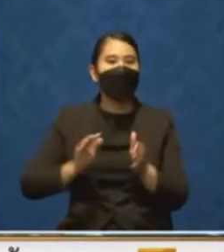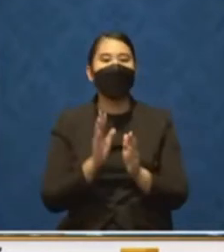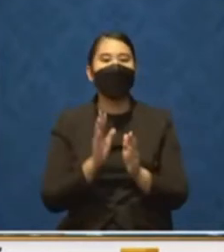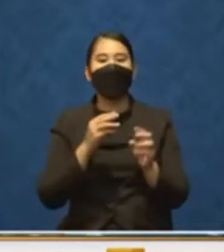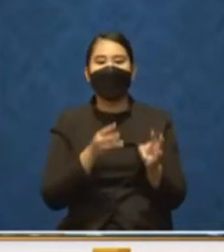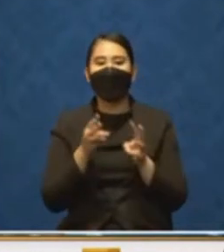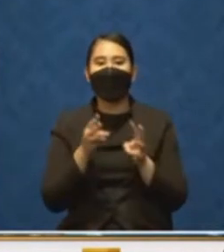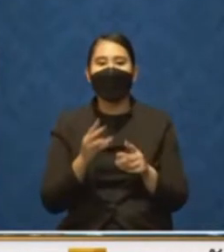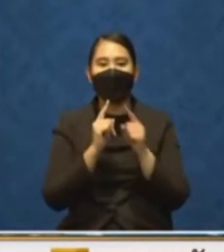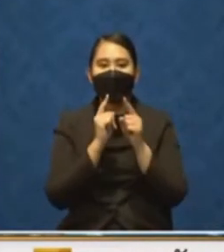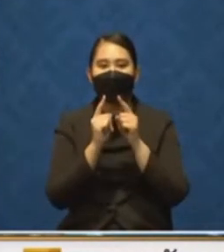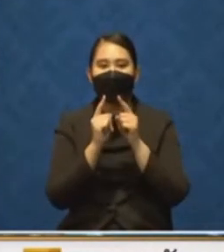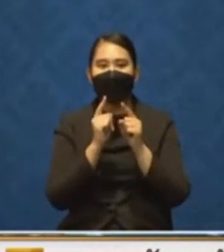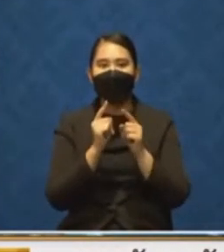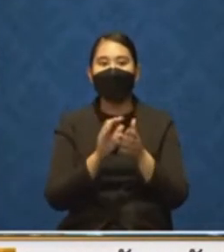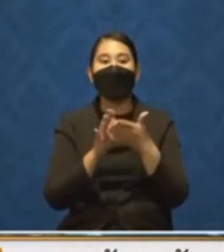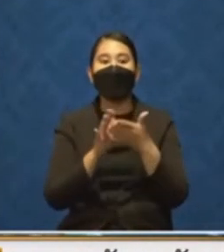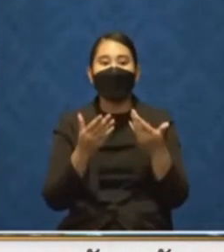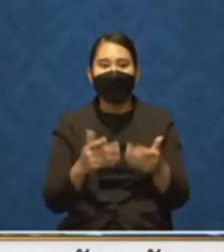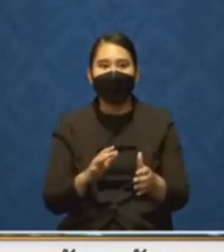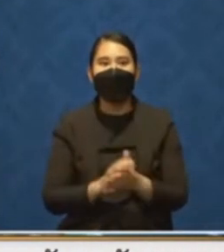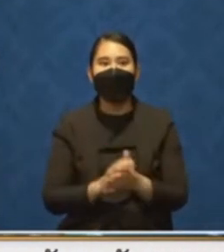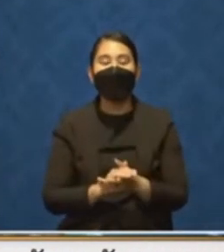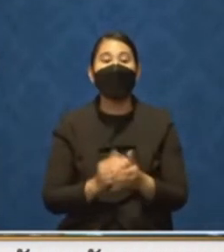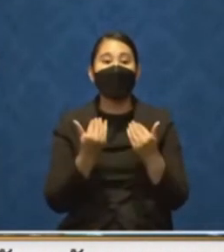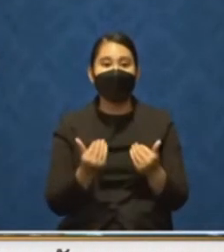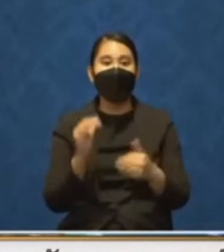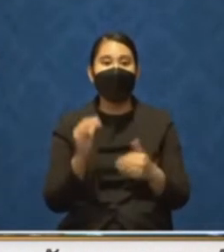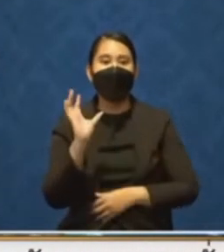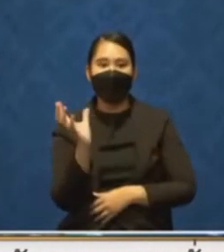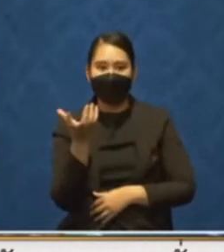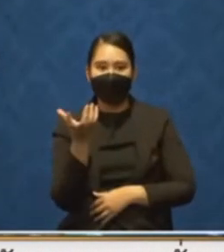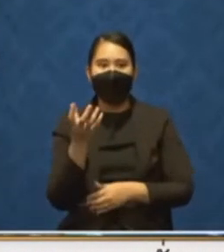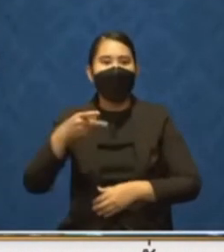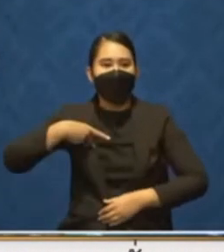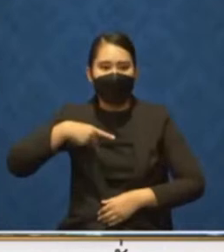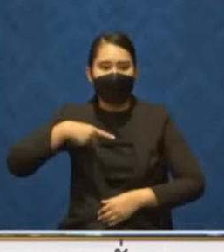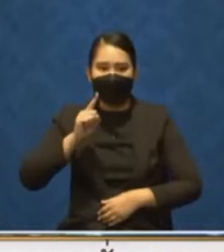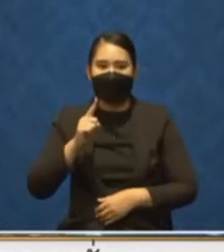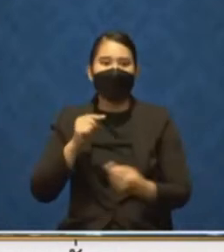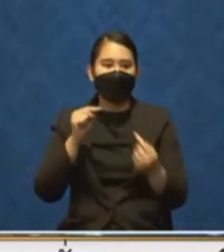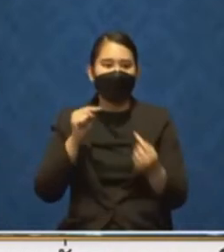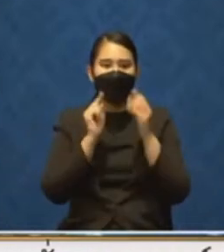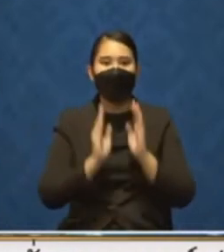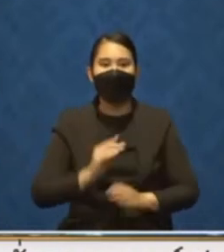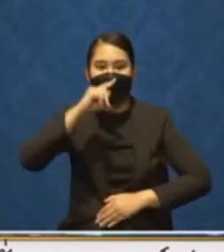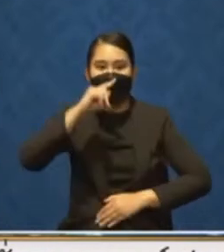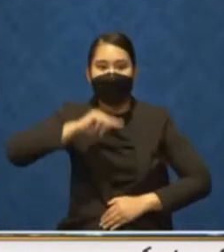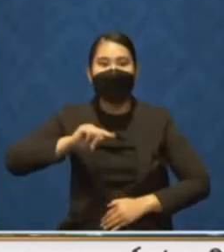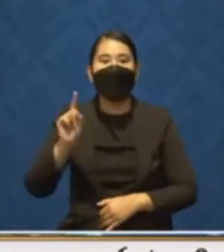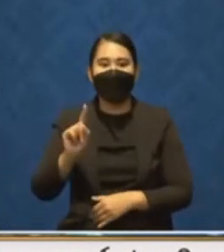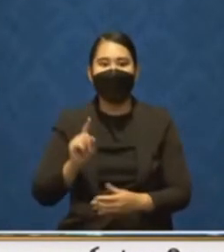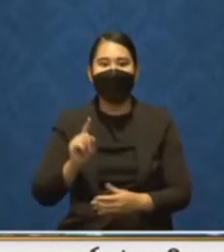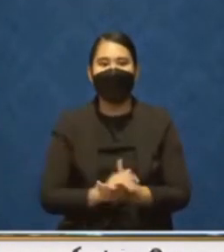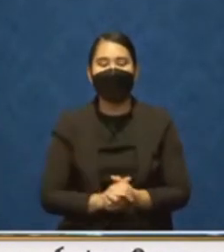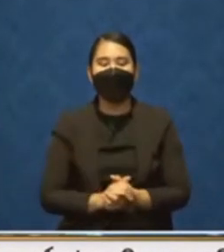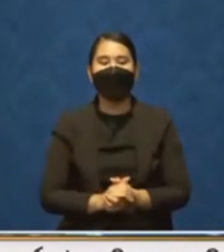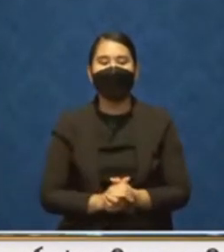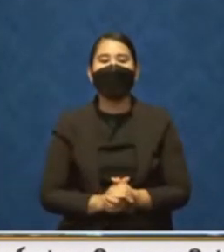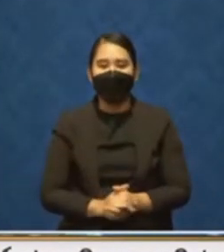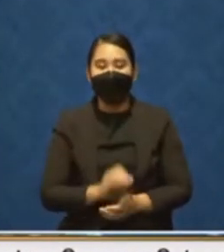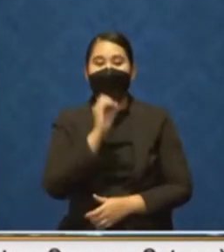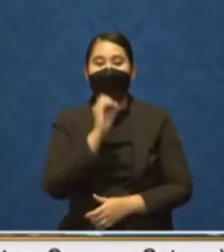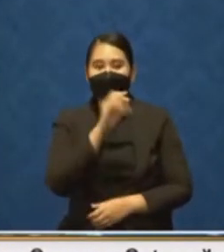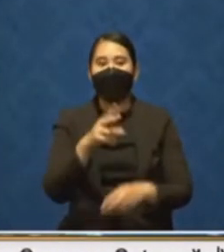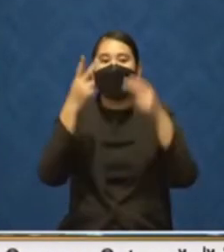การที่จะทำให้ความสิ่งที่มันเกิดขึ้นในโลกาภิวัตน์เป็นประโยชน์กับคนไทยให้ได้มากที่สุดอันนี้ต้องชี้แจงกับท่านนายกรัฐมนตรีครับ